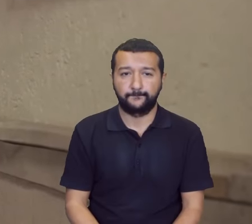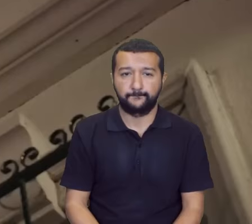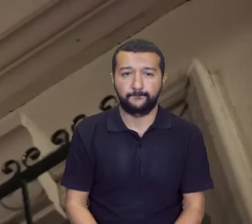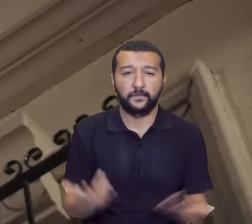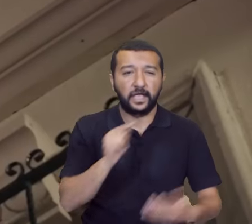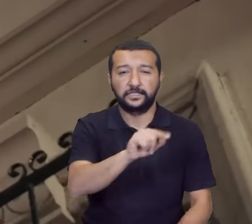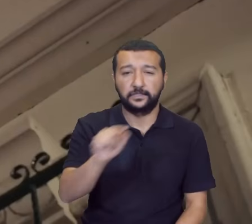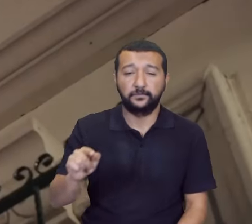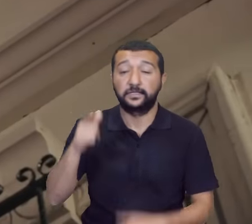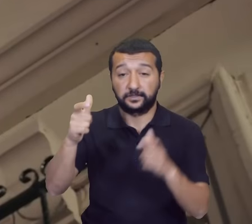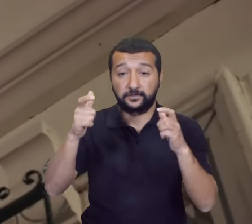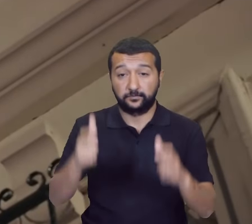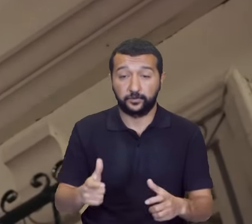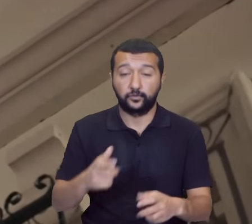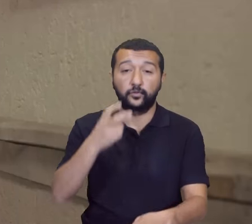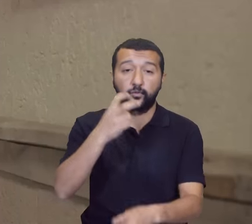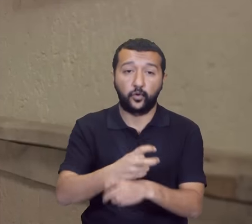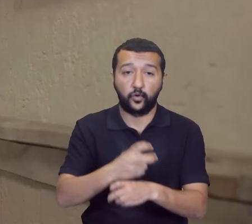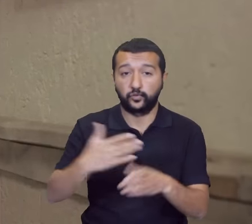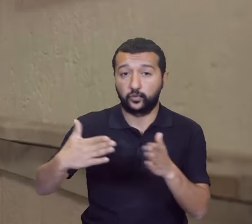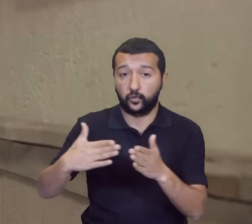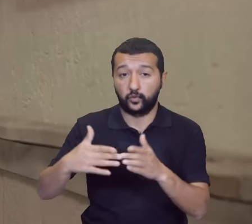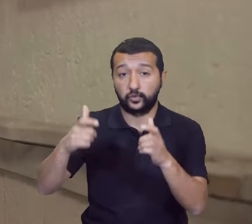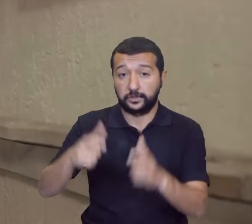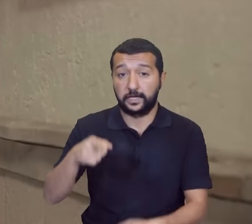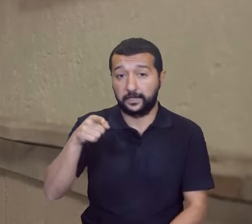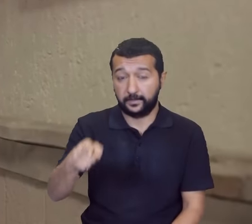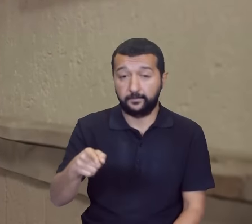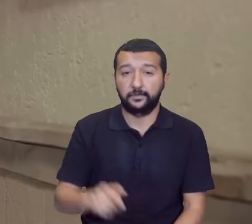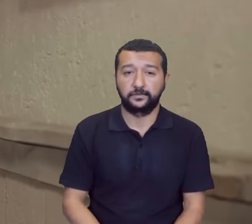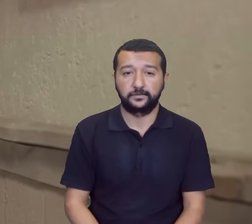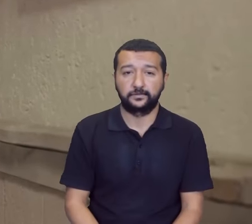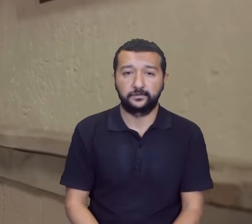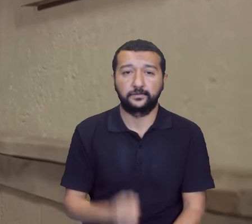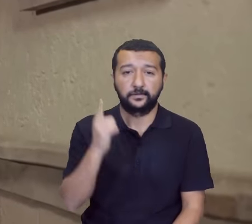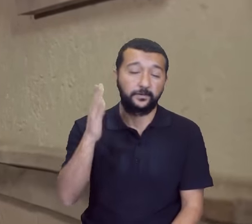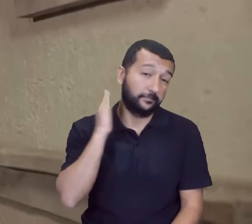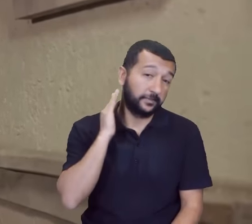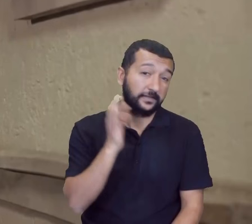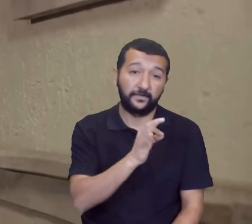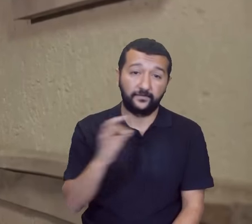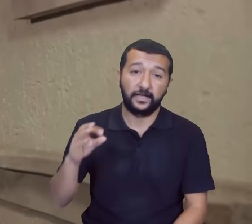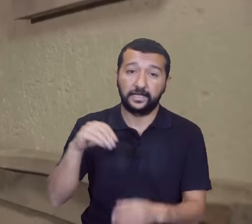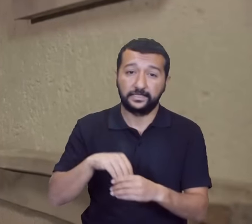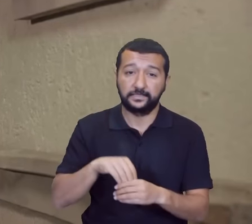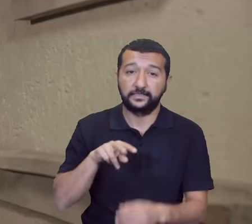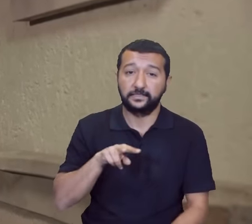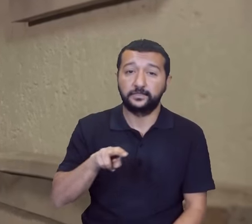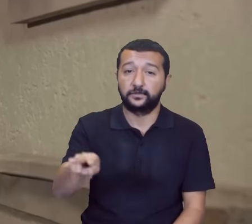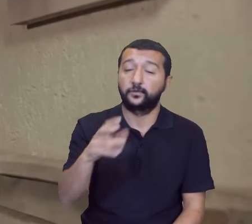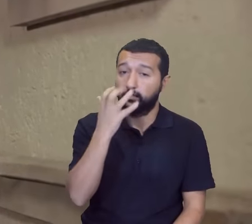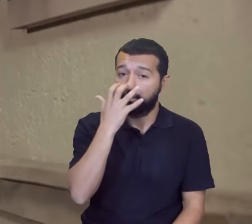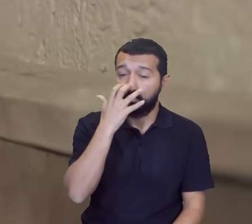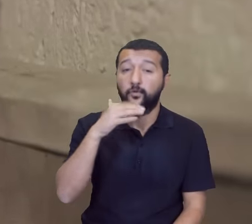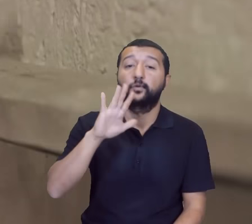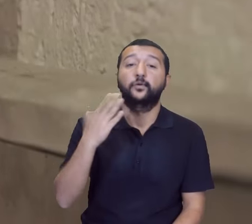Elinde saksıyla Itır'ın penceresinin altına geldi. Etrafa bakınıp vazoyu pencere önüne bıraktı. Perforjeleri üst ucundan tutup